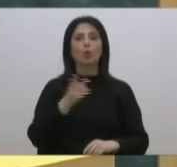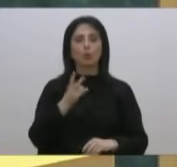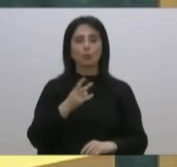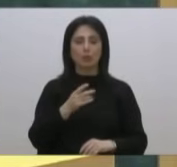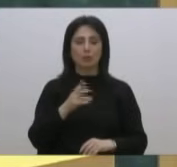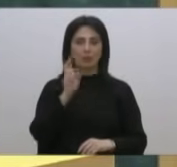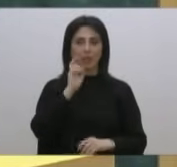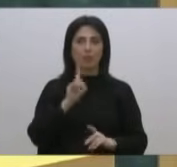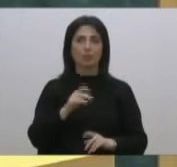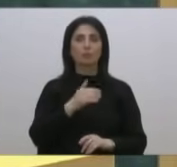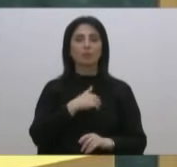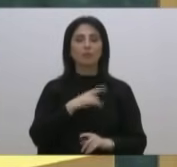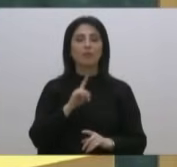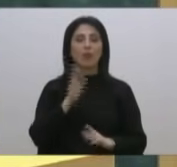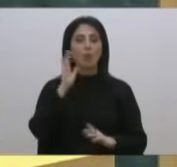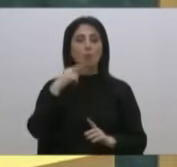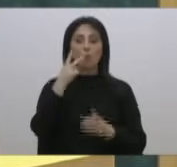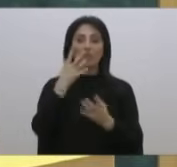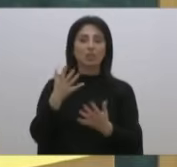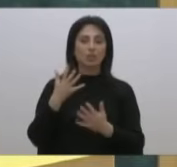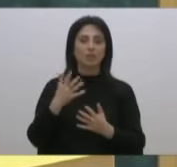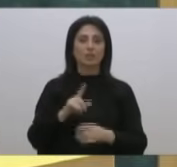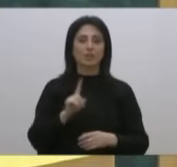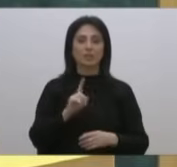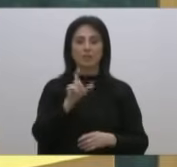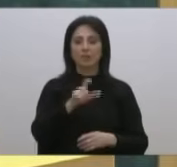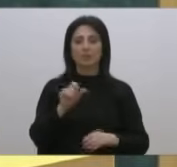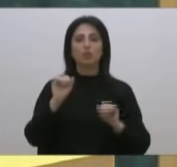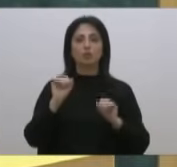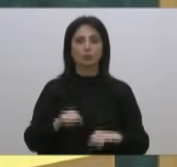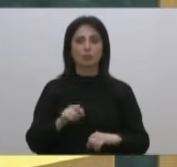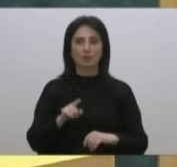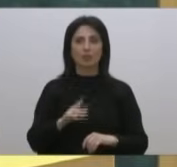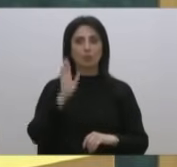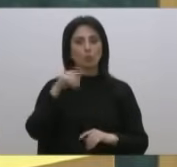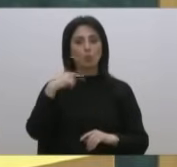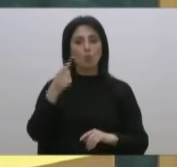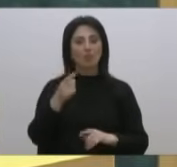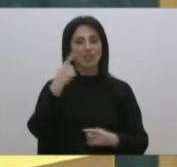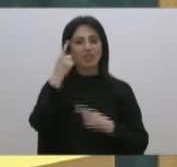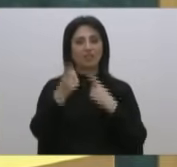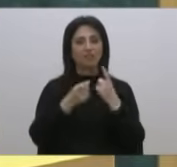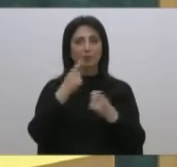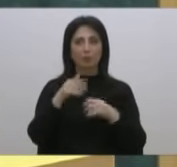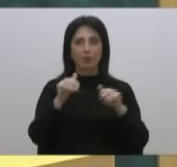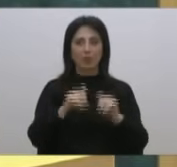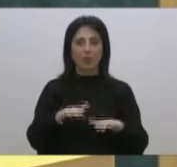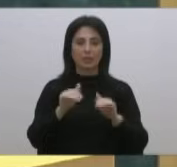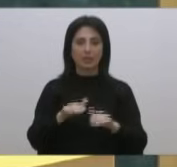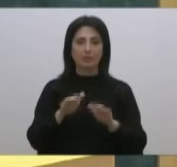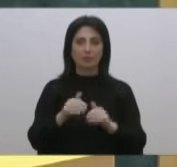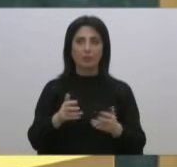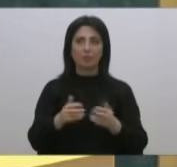undat sakhmtsipo sadats chans momavali da sadats adamianebs sheuzliat momavlit informirebuli